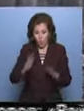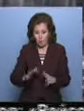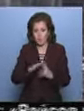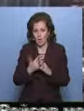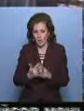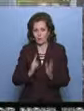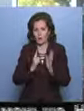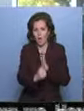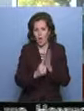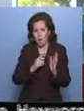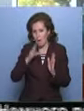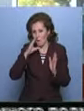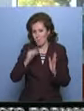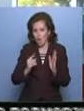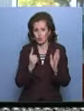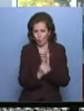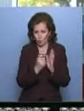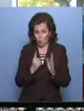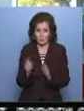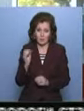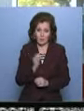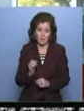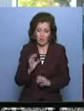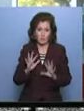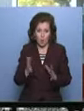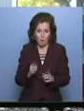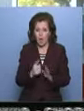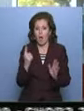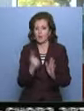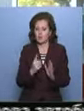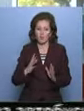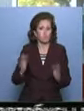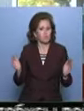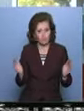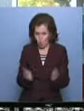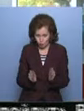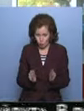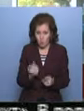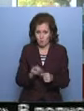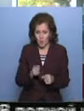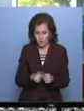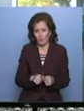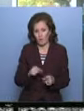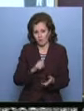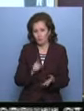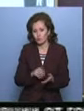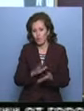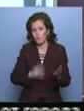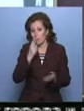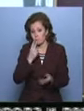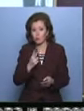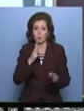пустили маршрутку. Единственный момент, что у него рейсов там меньше, чем было в Ипате. Поэтому мы на эти вопросы еще посмотрим.